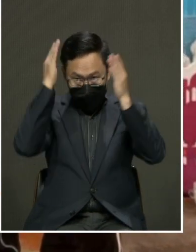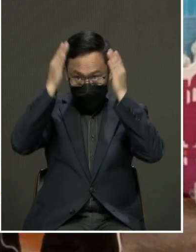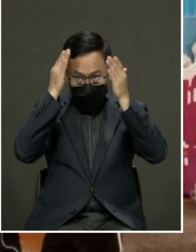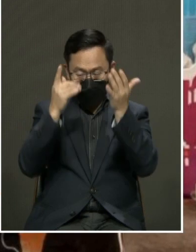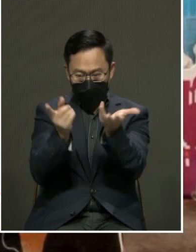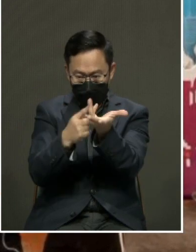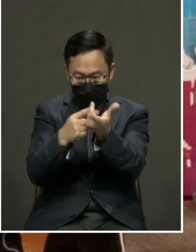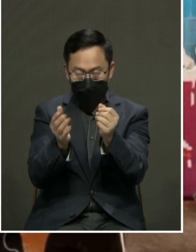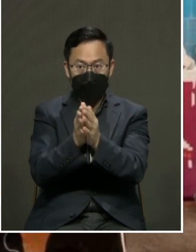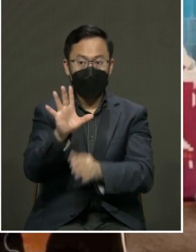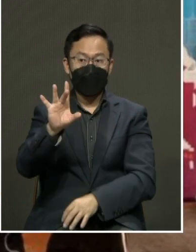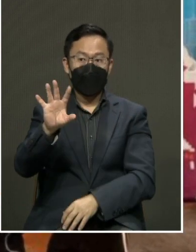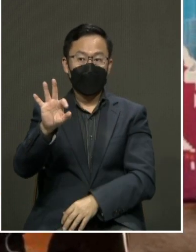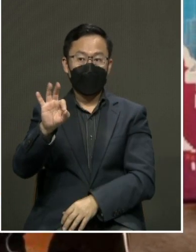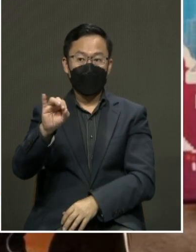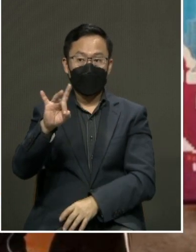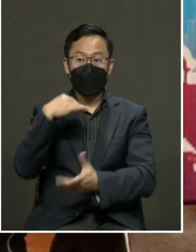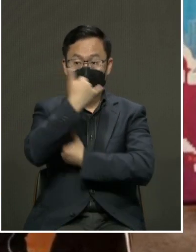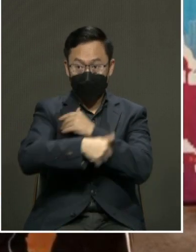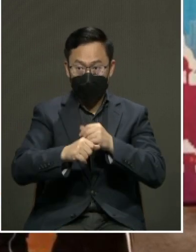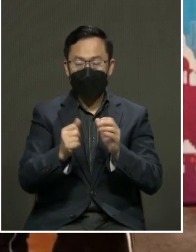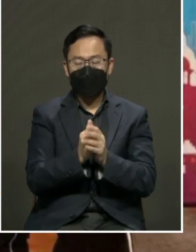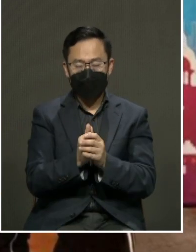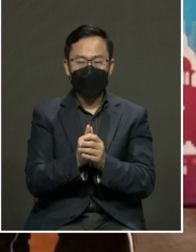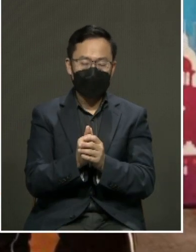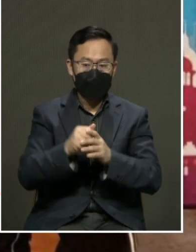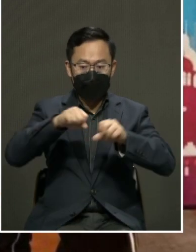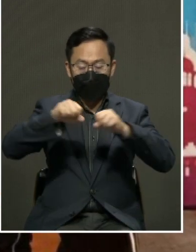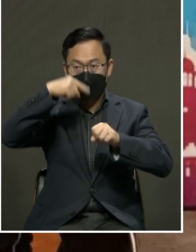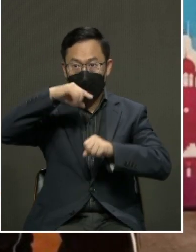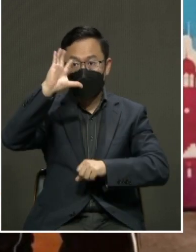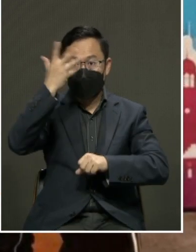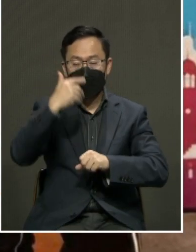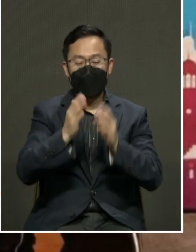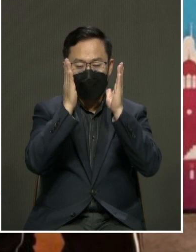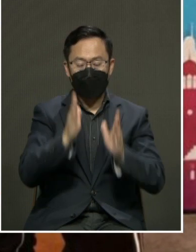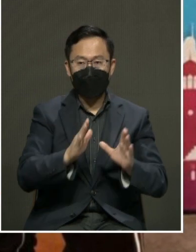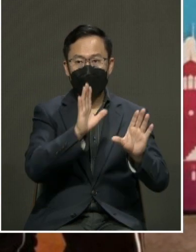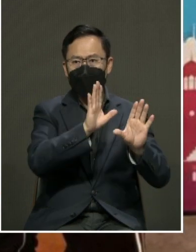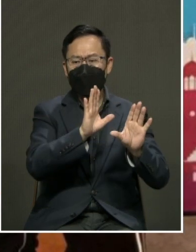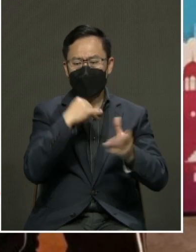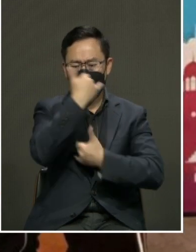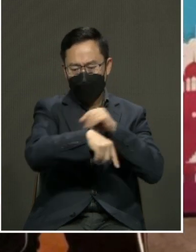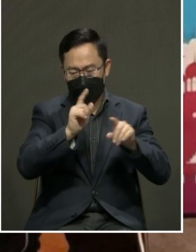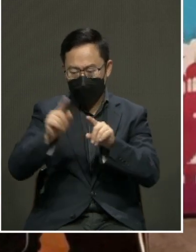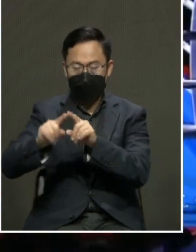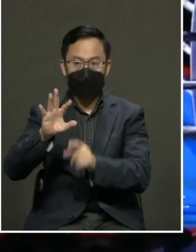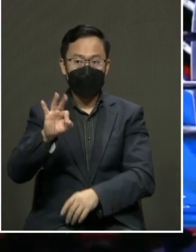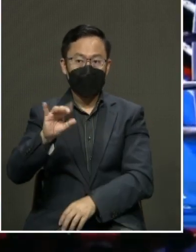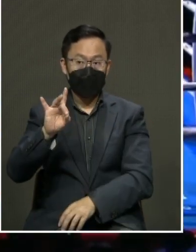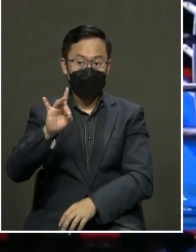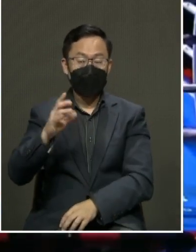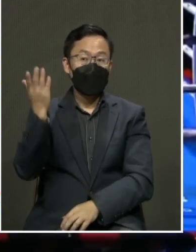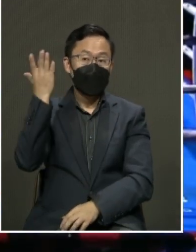ะคะที่ส่งทีมเข้าร่วมการแข่งขันซึ่งเมื่อวานนี้เป็นการแข่งขันในรอบที่2ที่มีนักชกไทยลงทำการแข่งขันทั้งหม